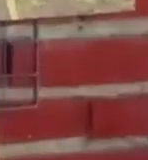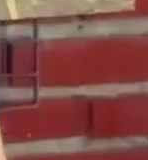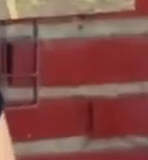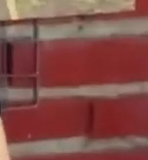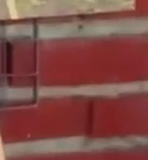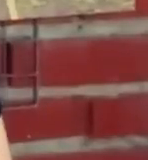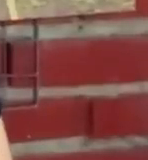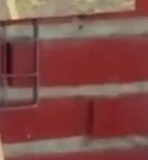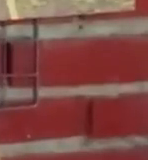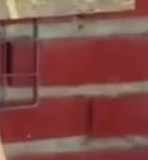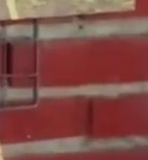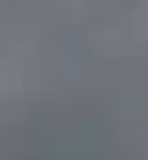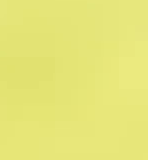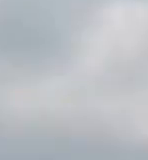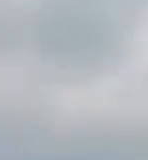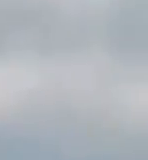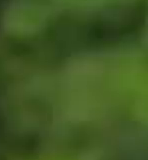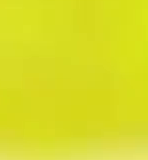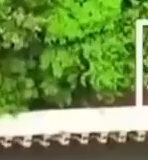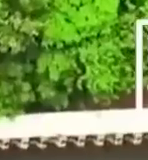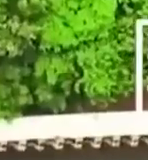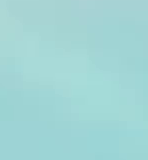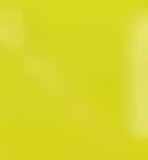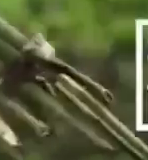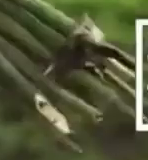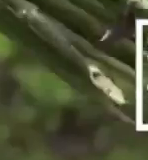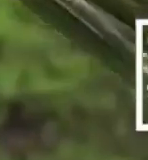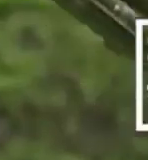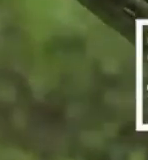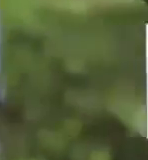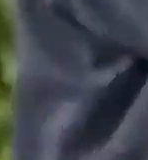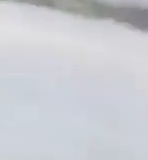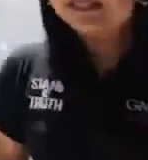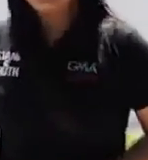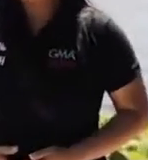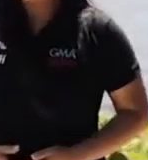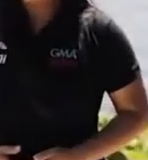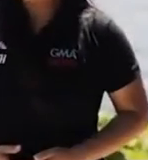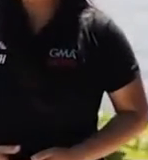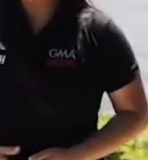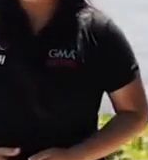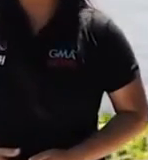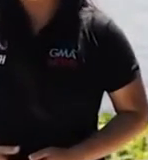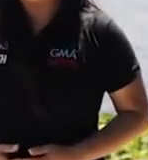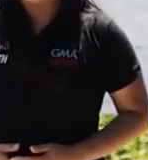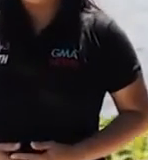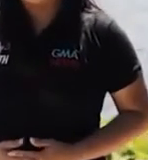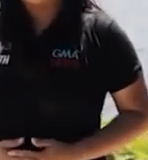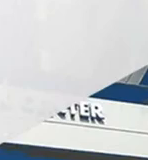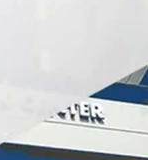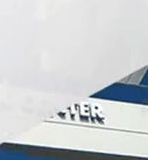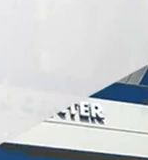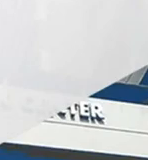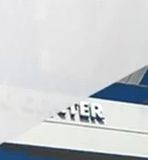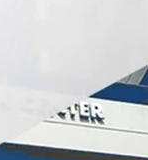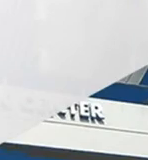Catch us at GMA News and Public Affairs TikTok, Facebook, and YouTube channels. Stand with us, stand for truth.